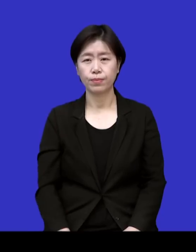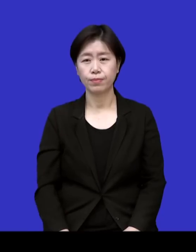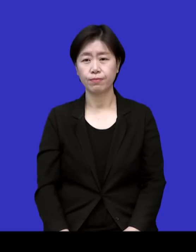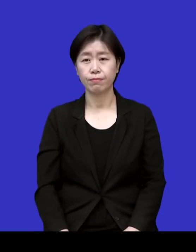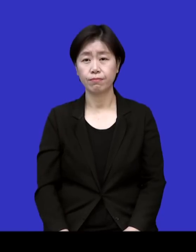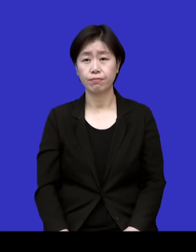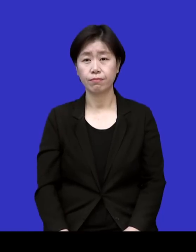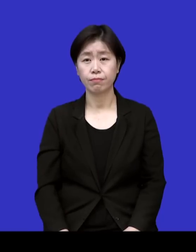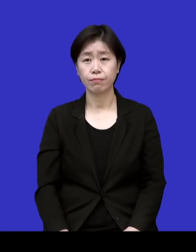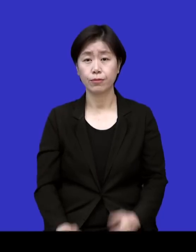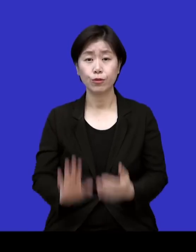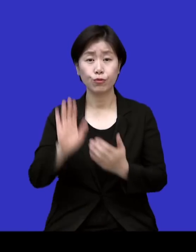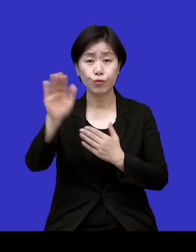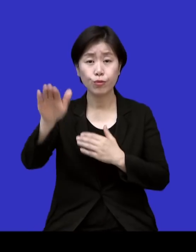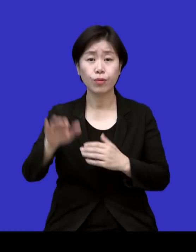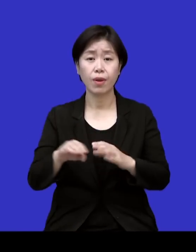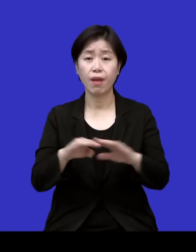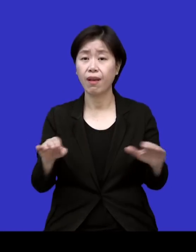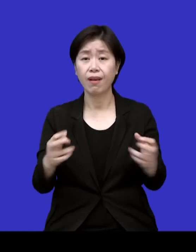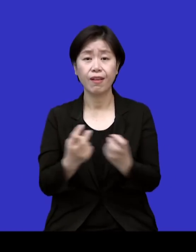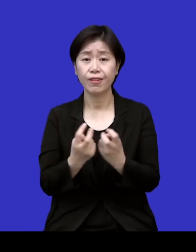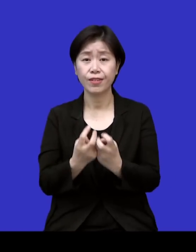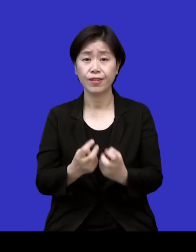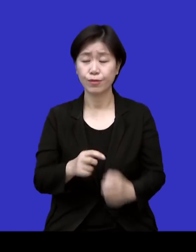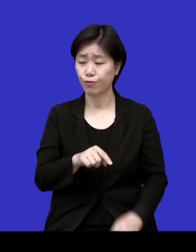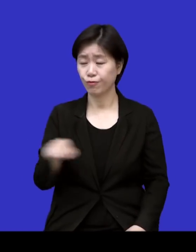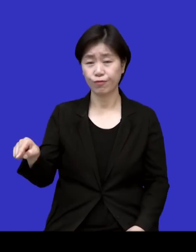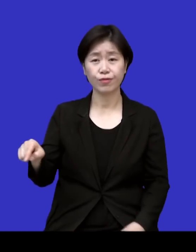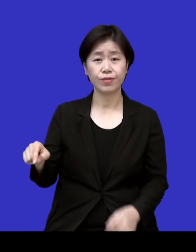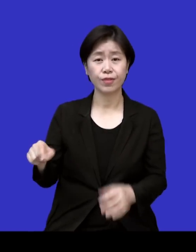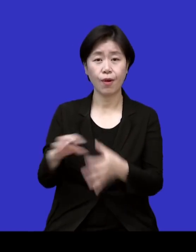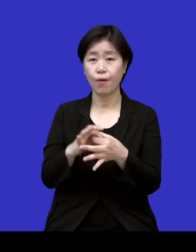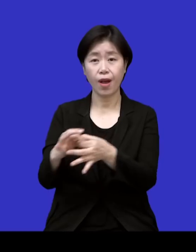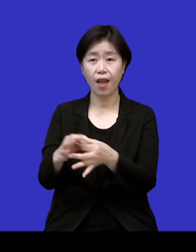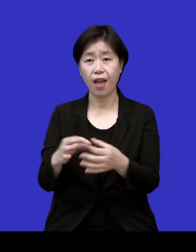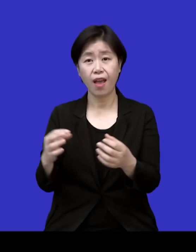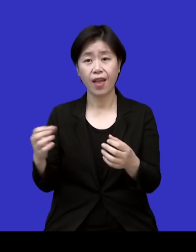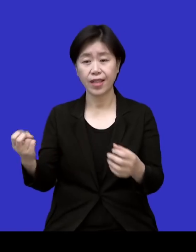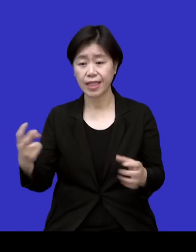어떻게 그걸 좀 이겨내셨어요? 같이 관계를. 네, 좋게.